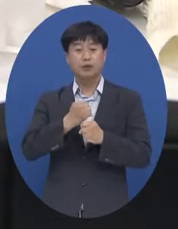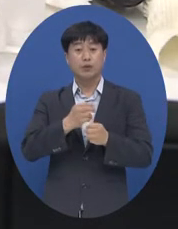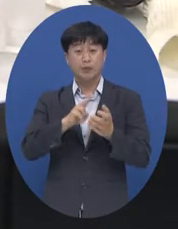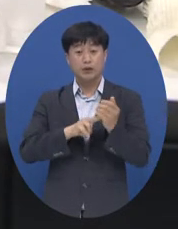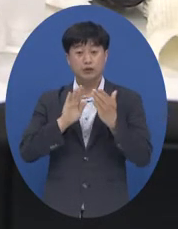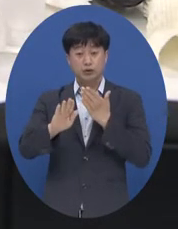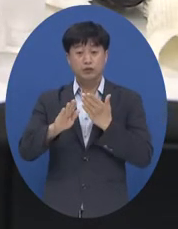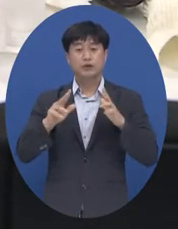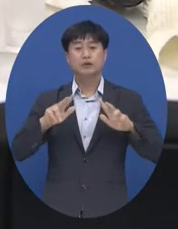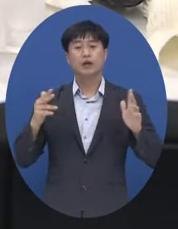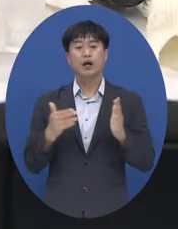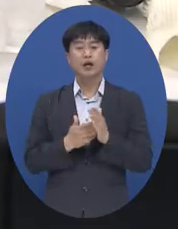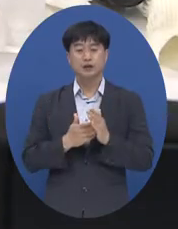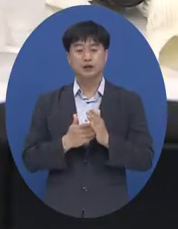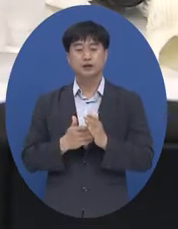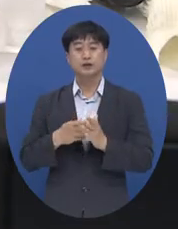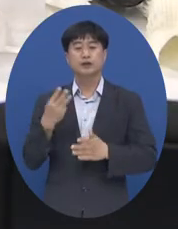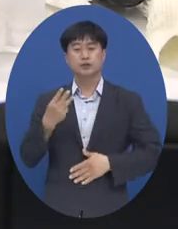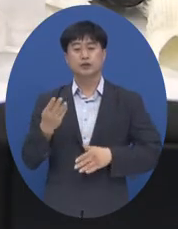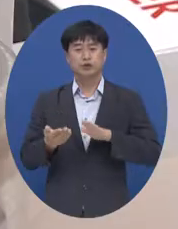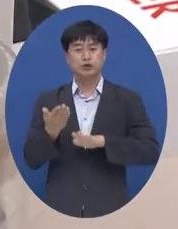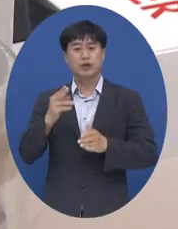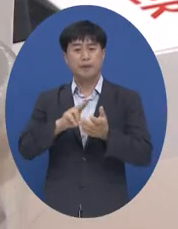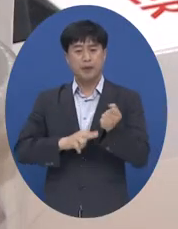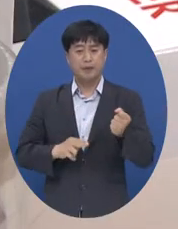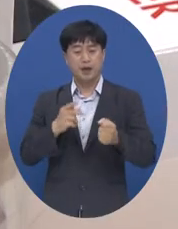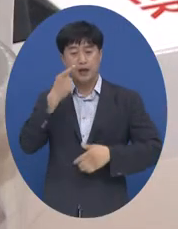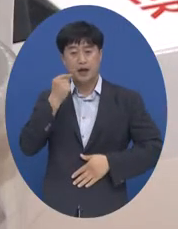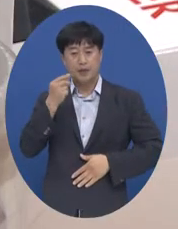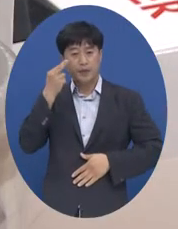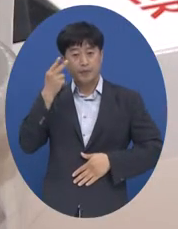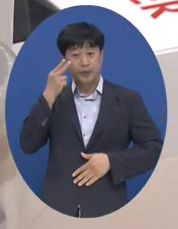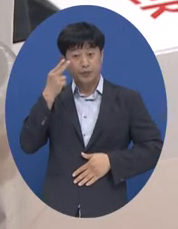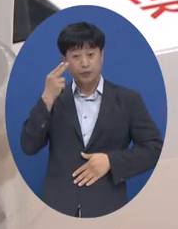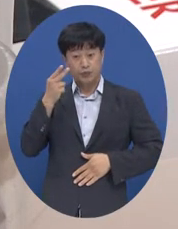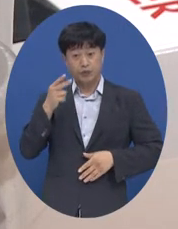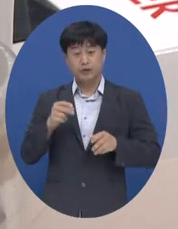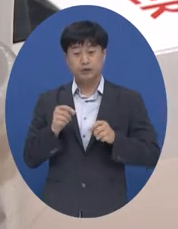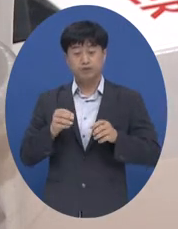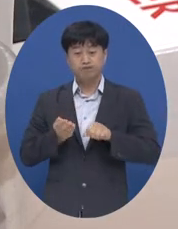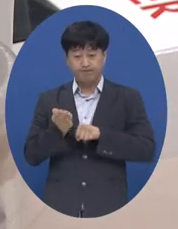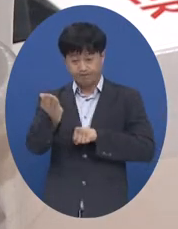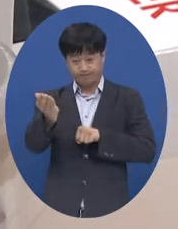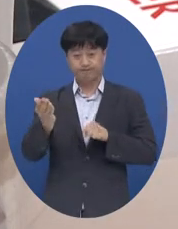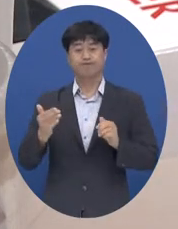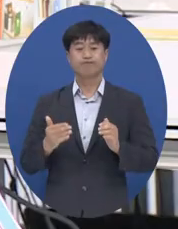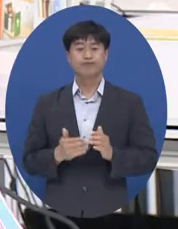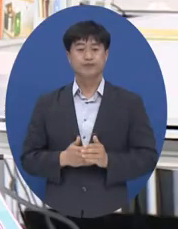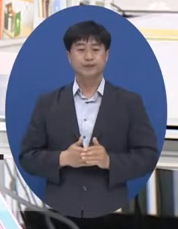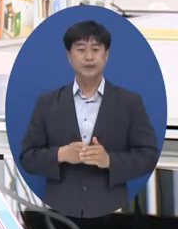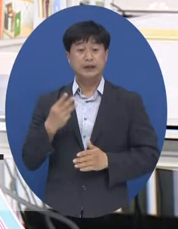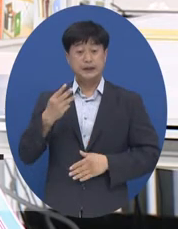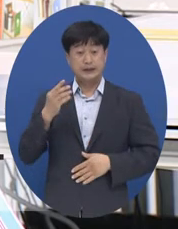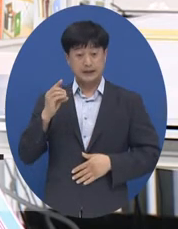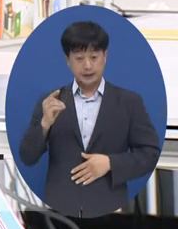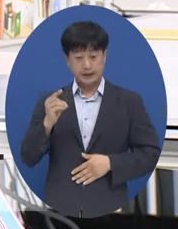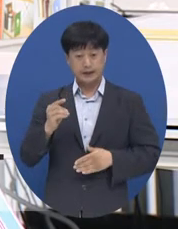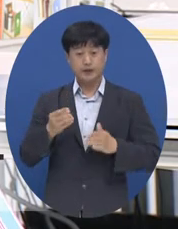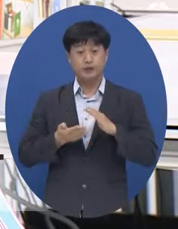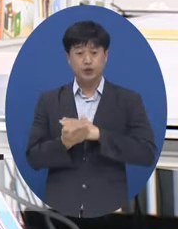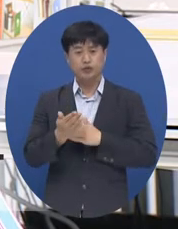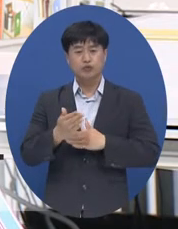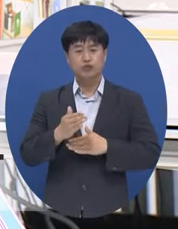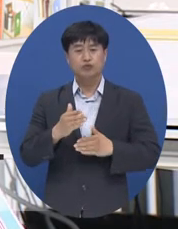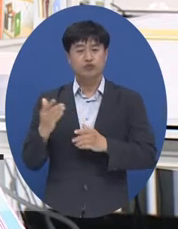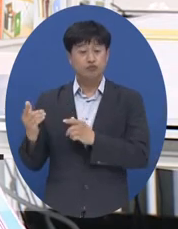출시 후 지금까지 3,000개 넘게 판매했고, 일본과 미국 시장까지 진출했습니다. 그 3D